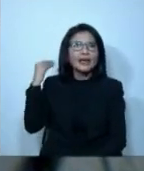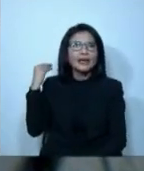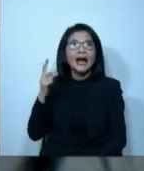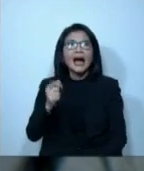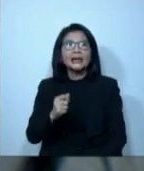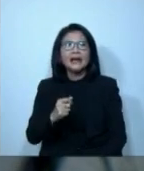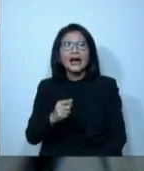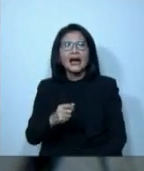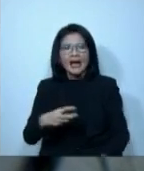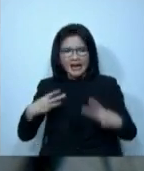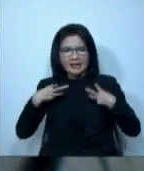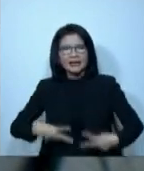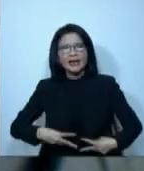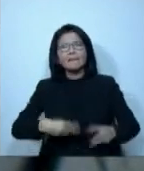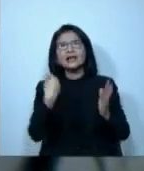pelanggaran etika di situ?